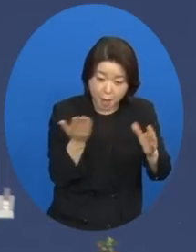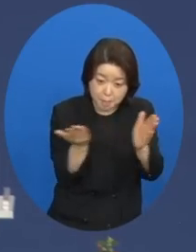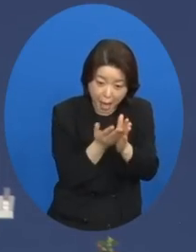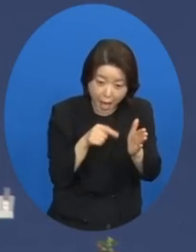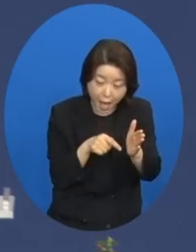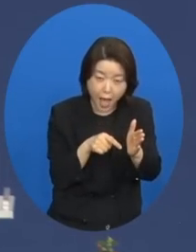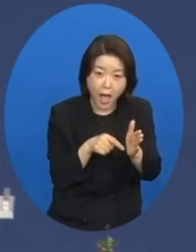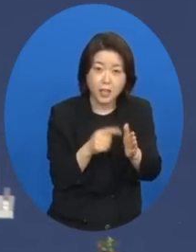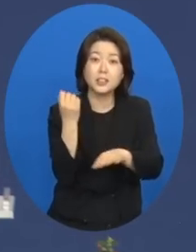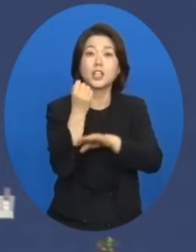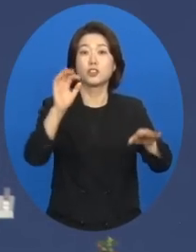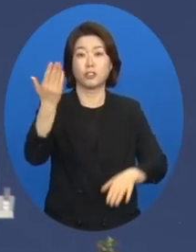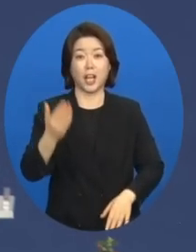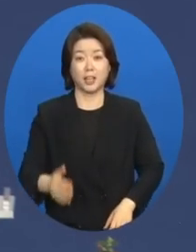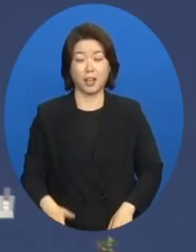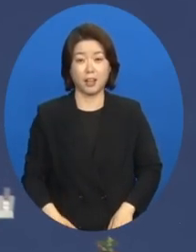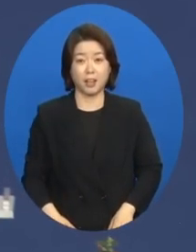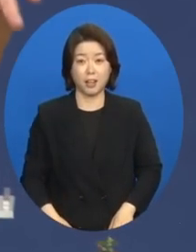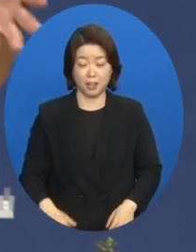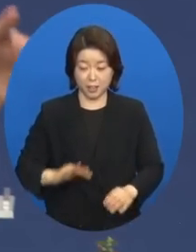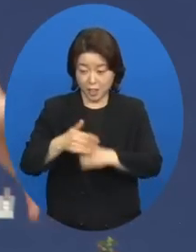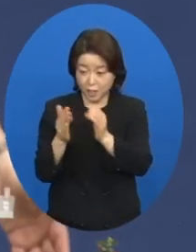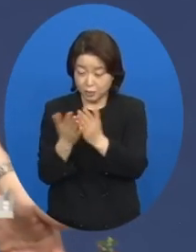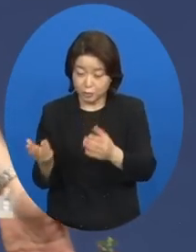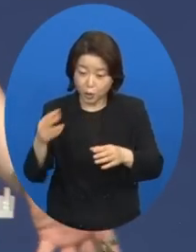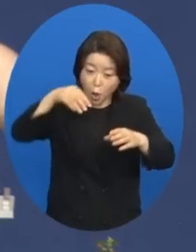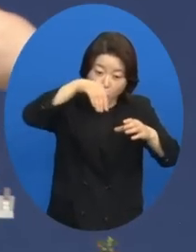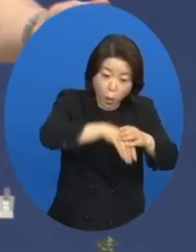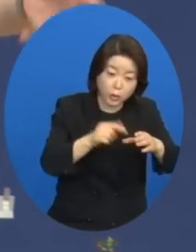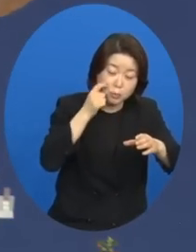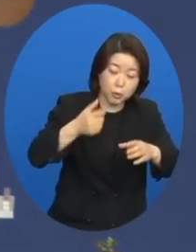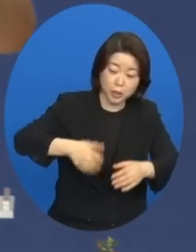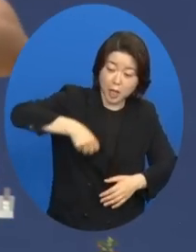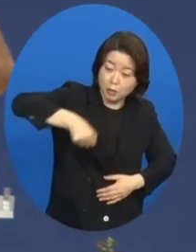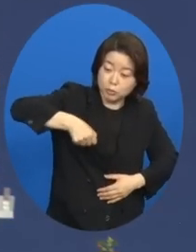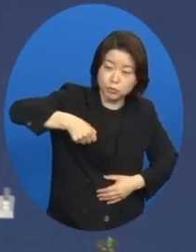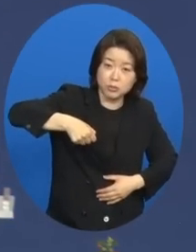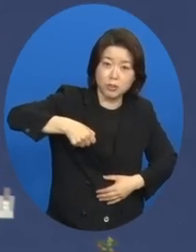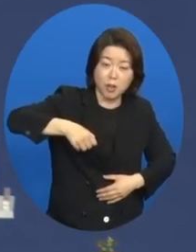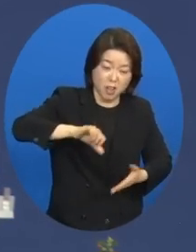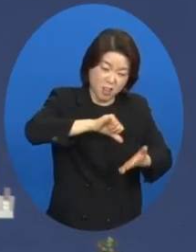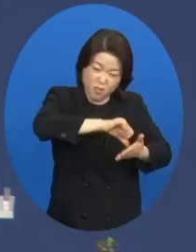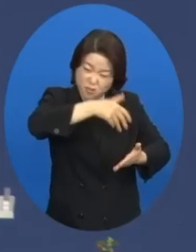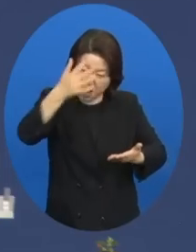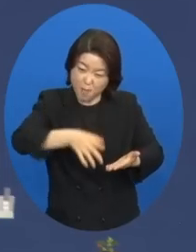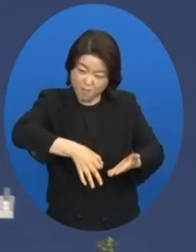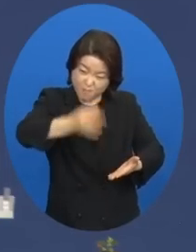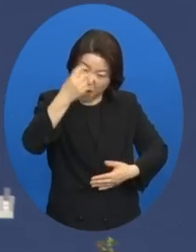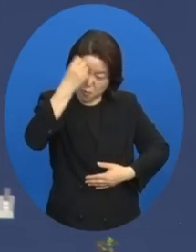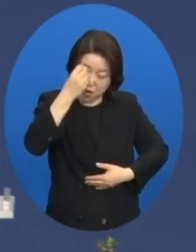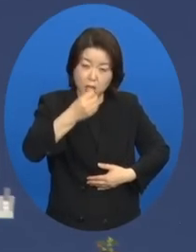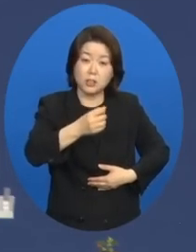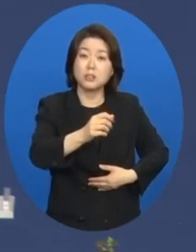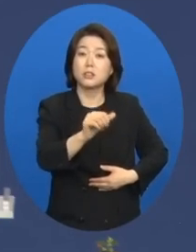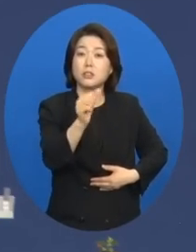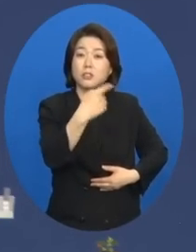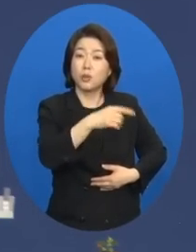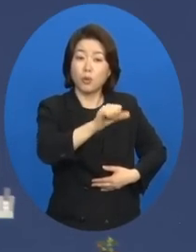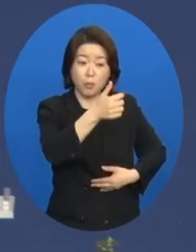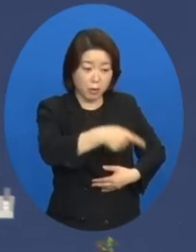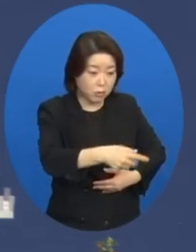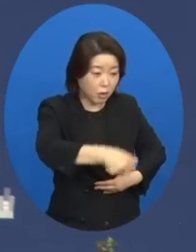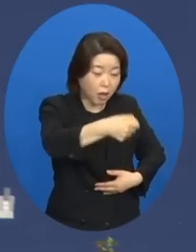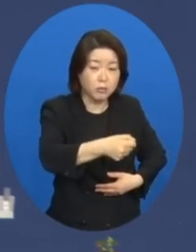거예요. 아니 성경도 못 넣는 명품백을 그거 돈 천만 원씩 1500만 원씩 사들고 돌아다니는 그 정신 사나운 집사님은